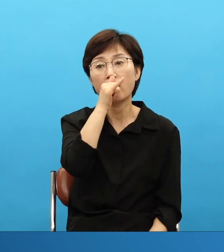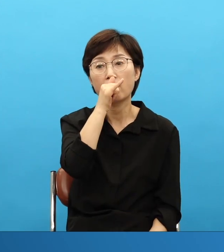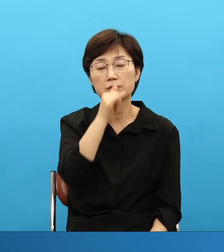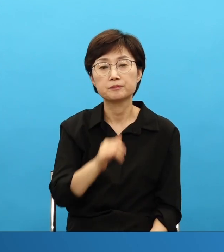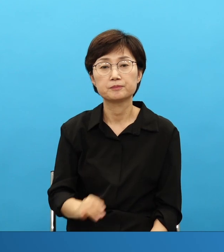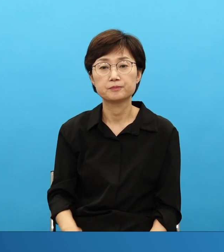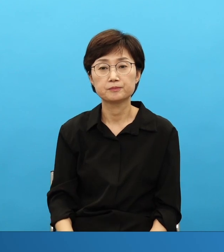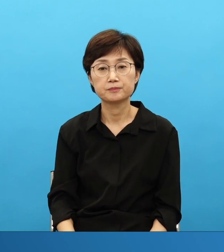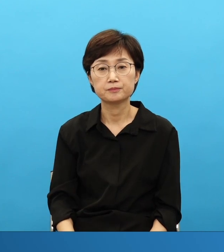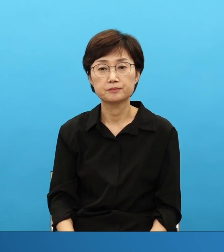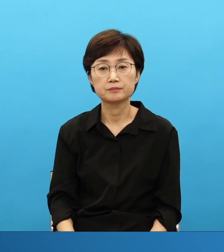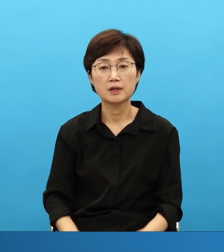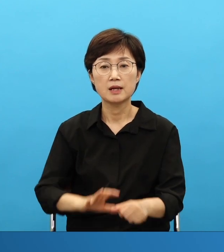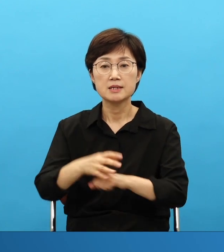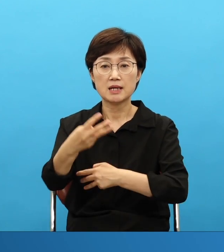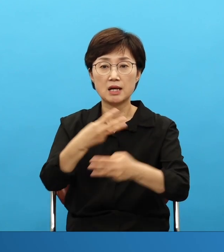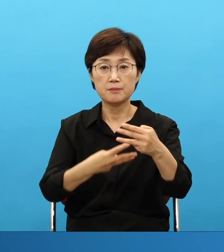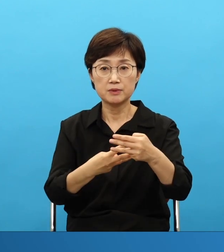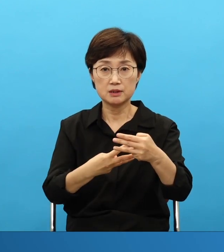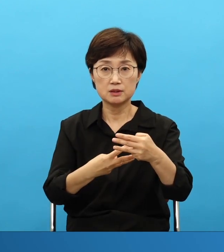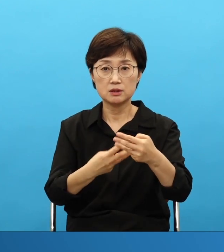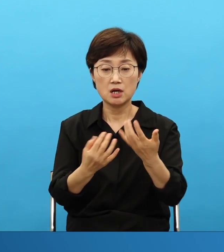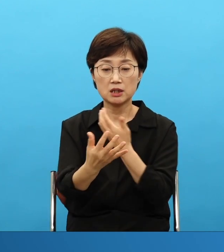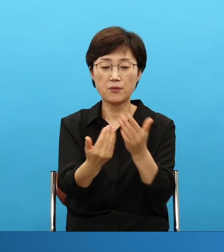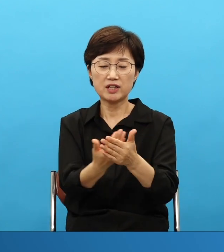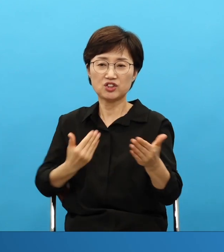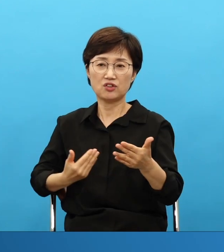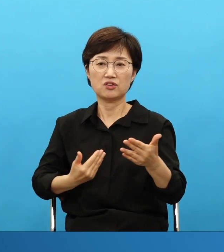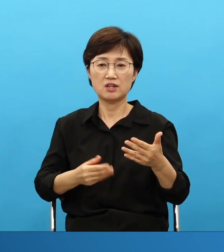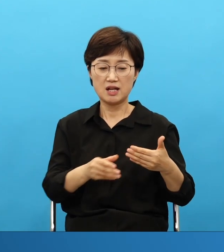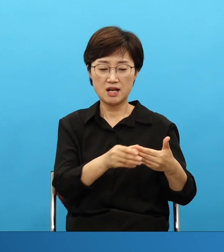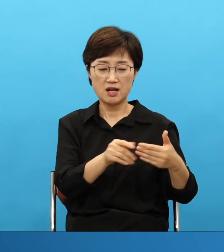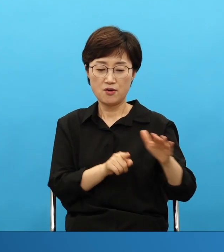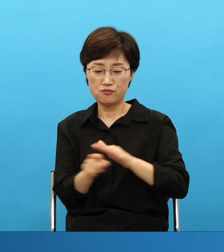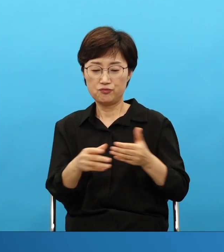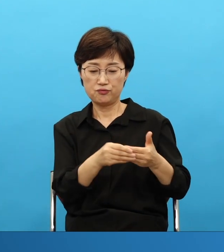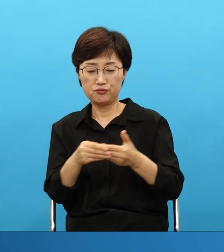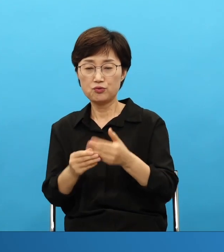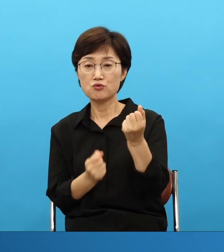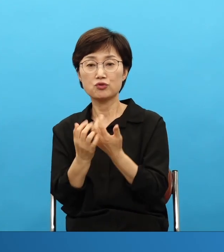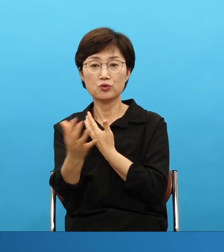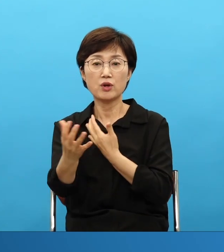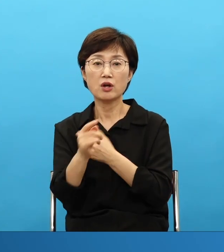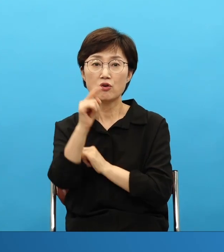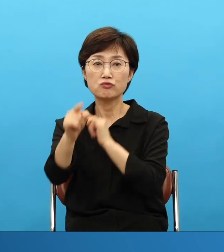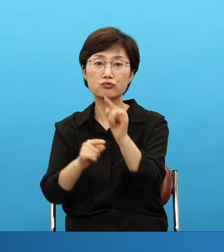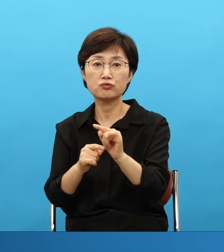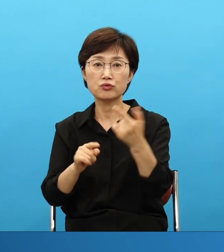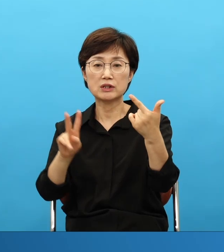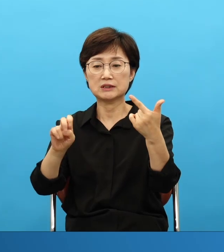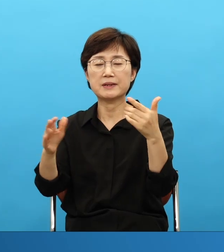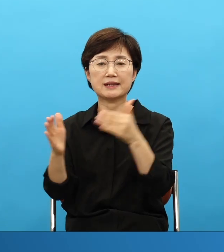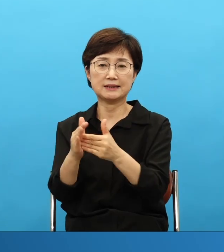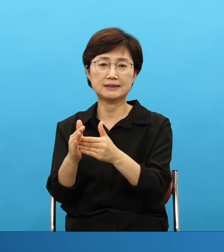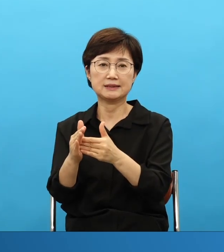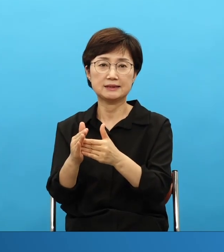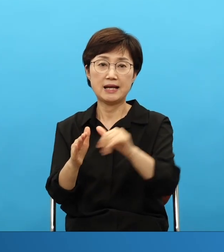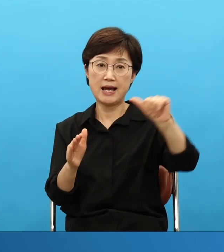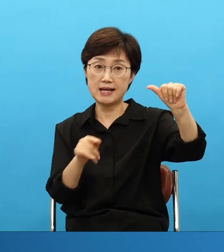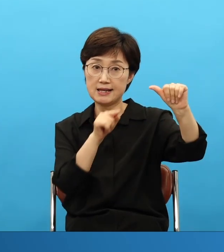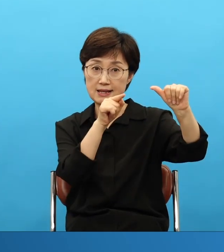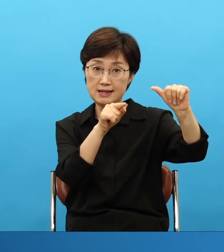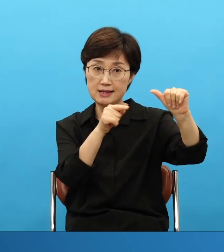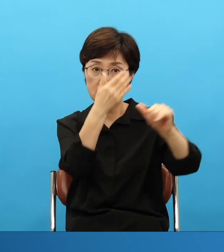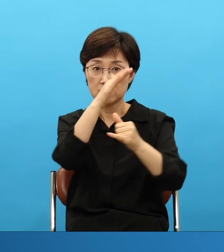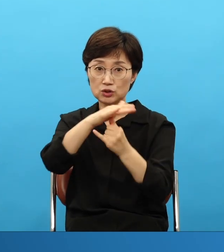있습니다 세계 렘런트 리더 수련 의 등록은 오는 22일까지 받습니다 a 램넌트 그룹은 청소년